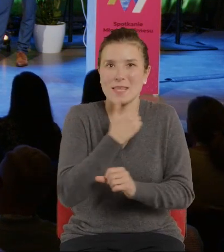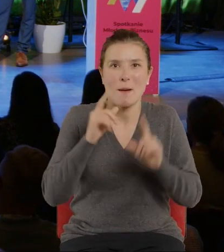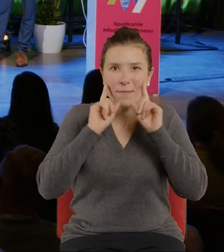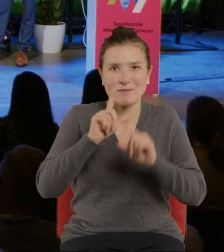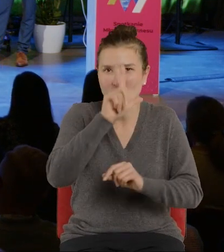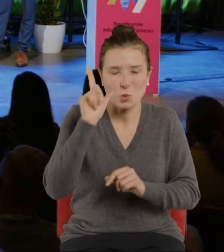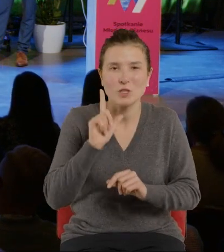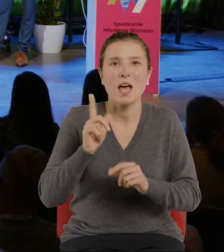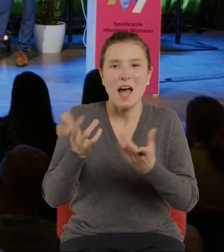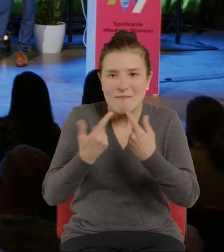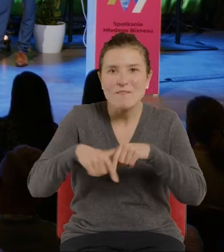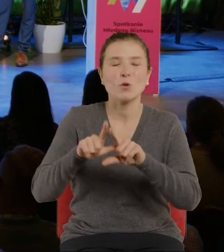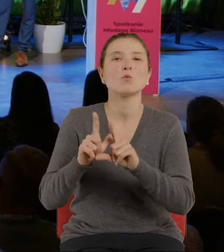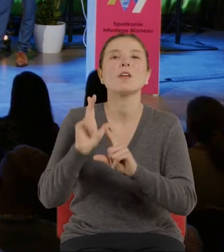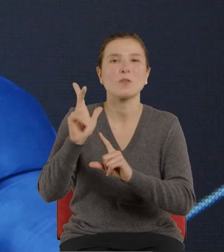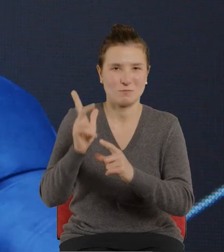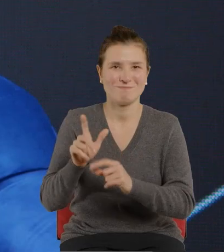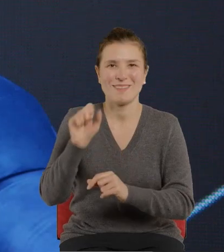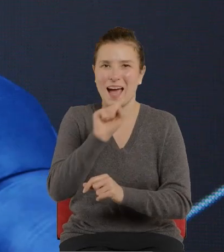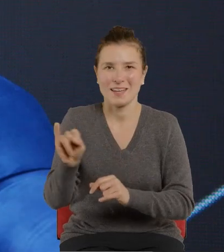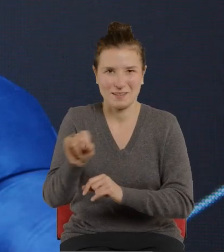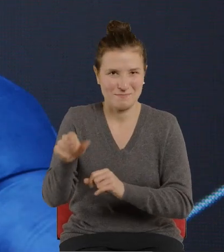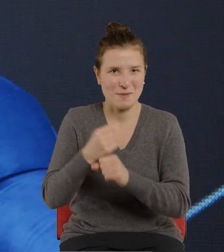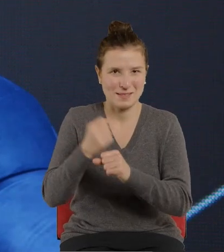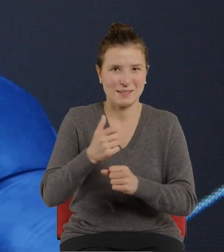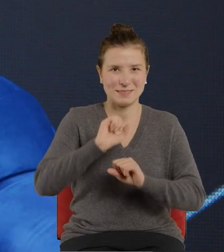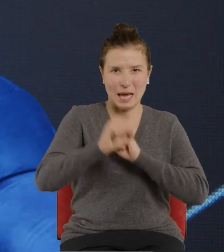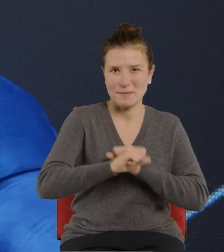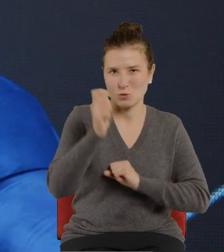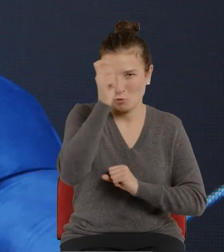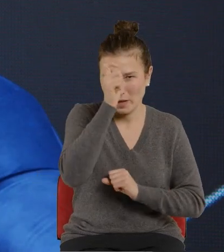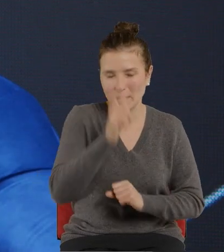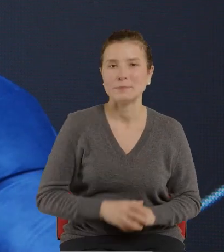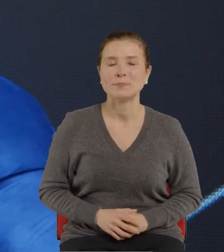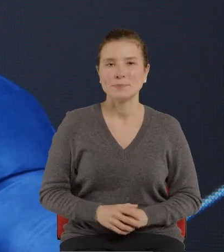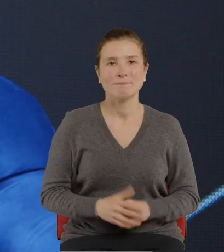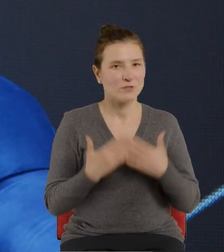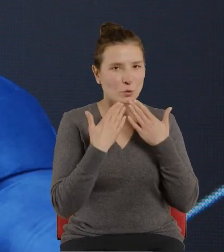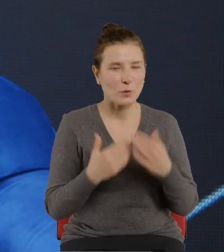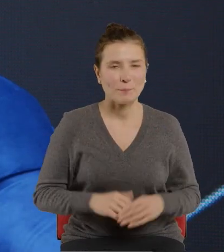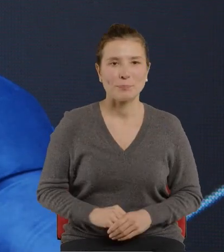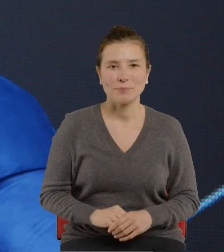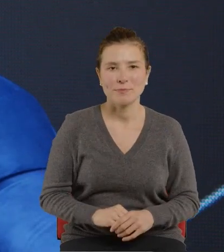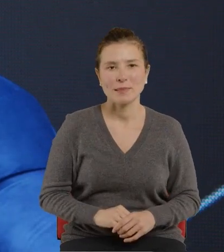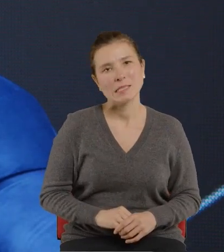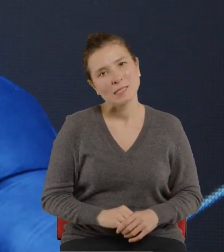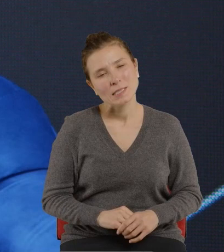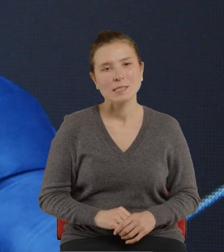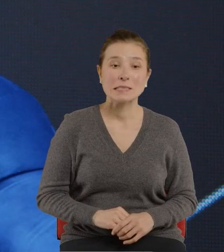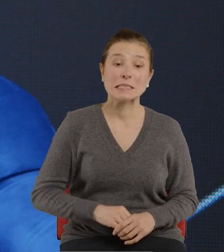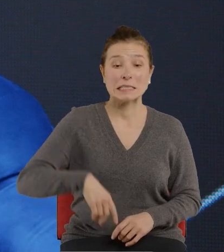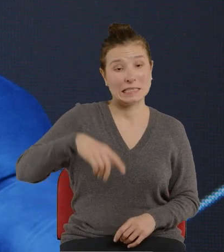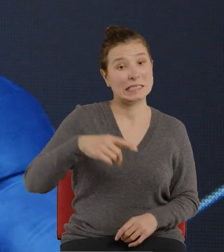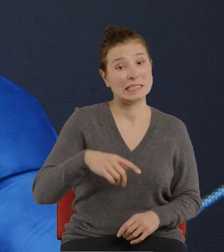wszystko tego robi AI. Dziękuję. W sumie za długi czas